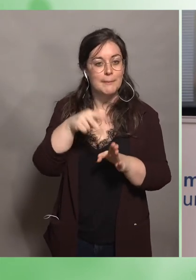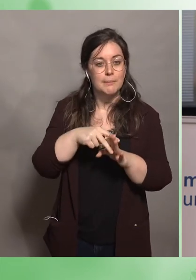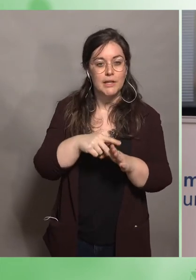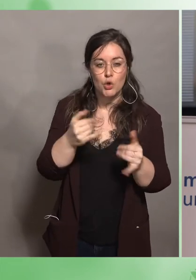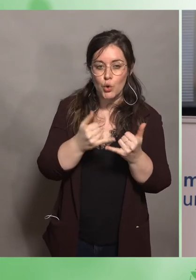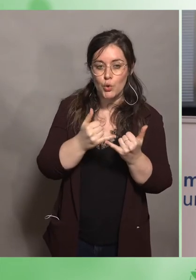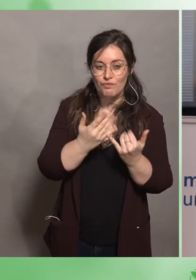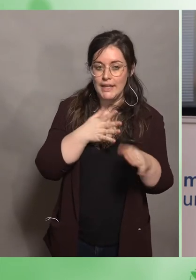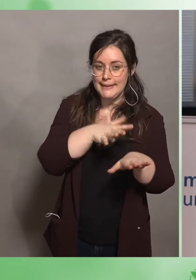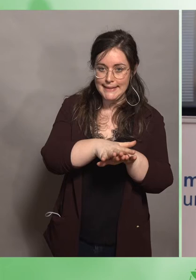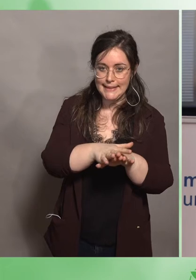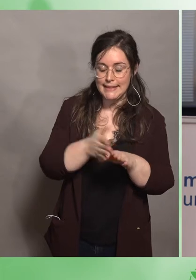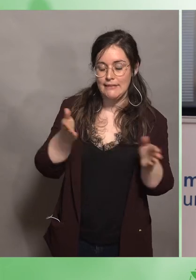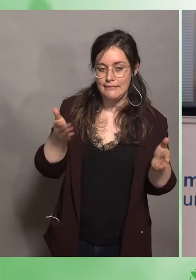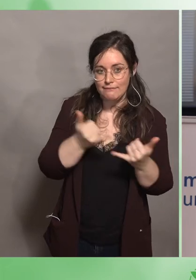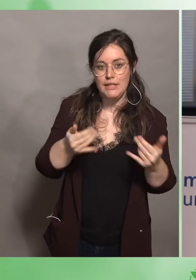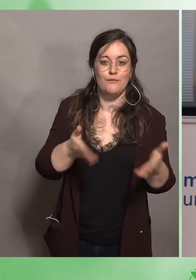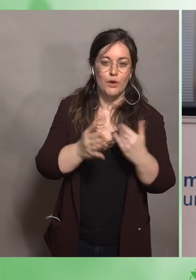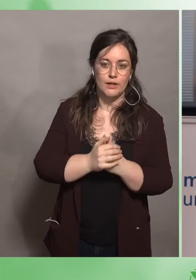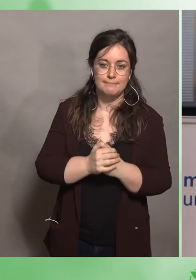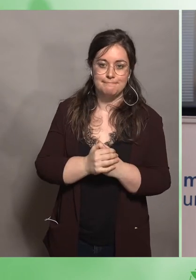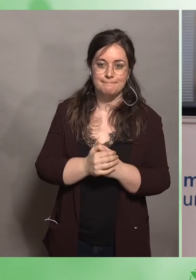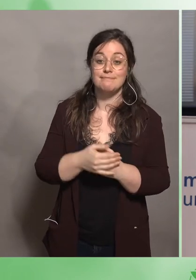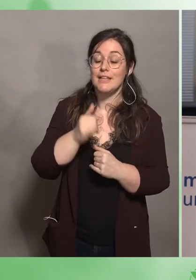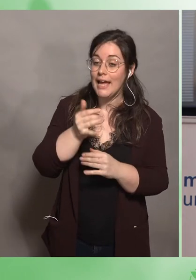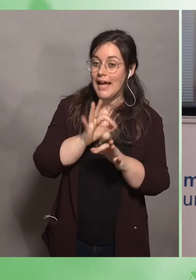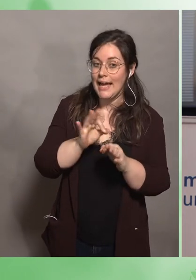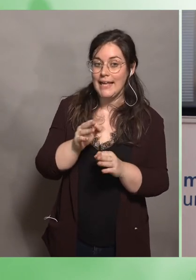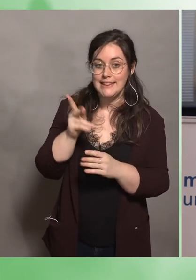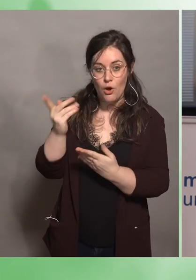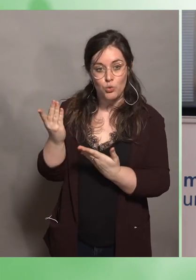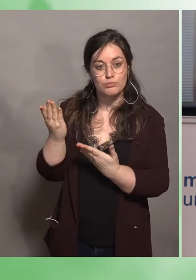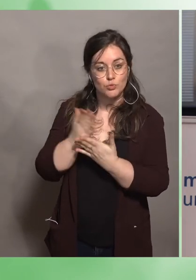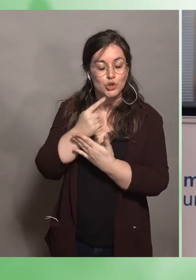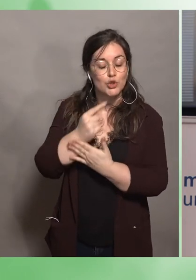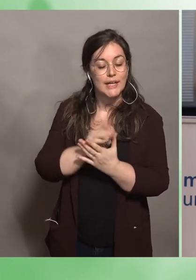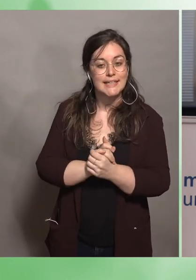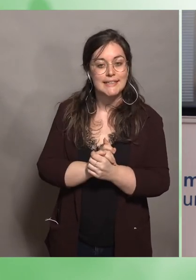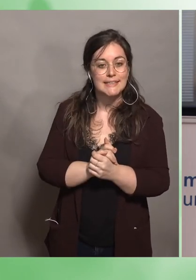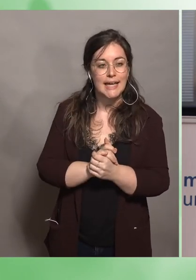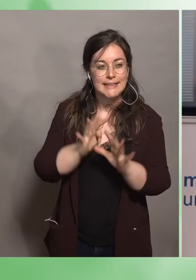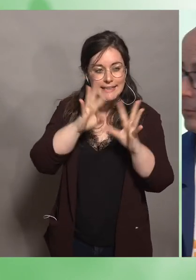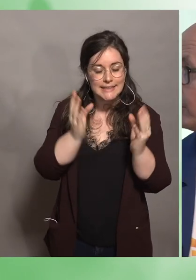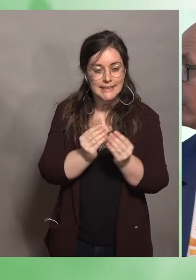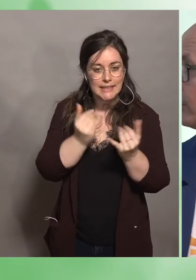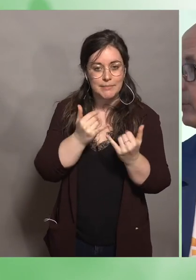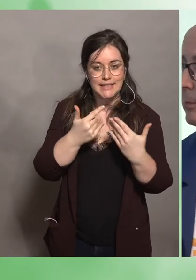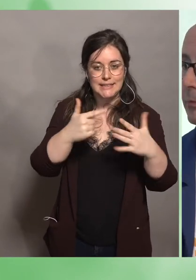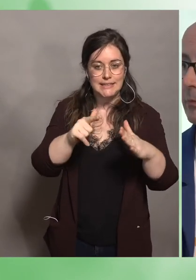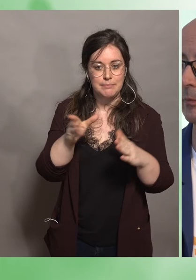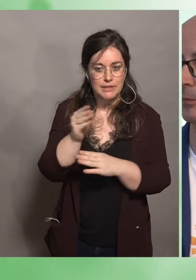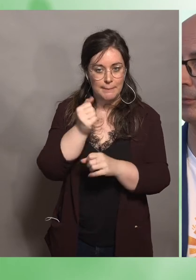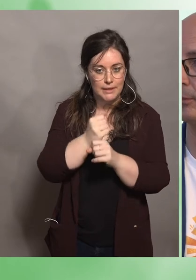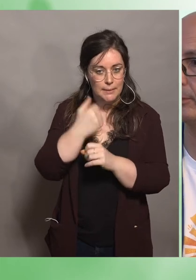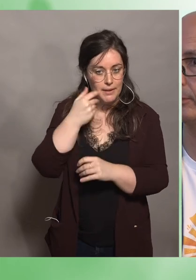Unternehmen integrieren und fördern? Genau, der Klaus hat es eh schon gesagt. Also in Summe haben wir jetzt aktuell 17 Mitarbeiter und